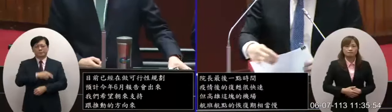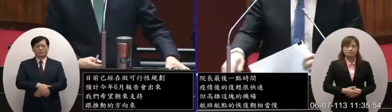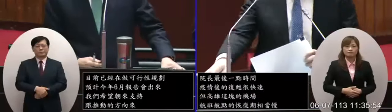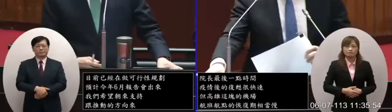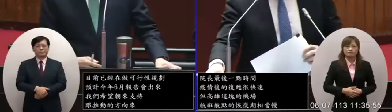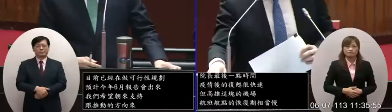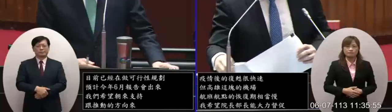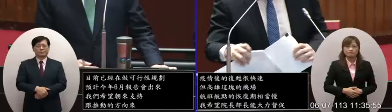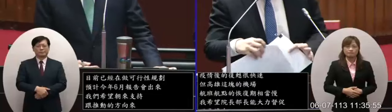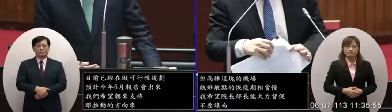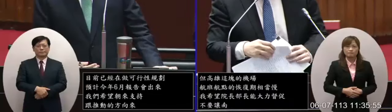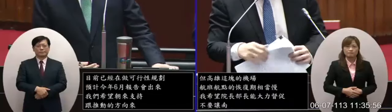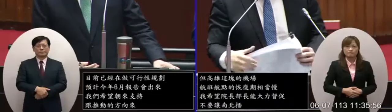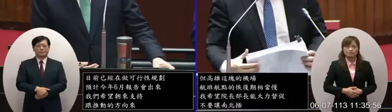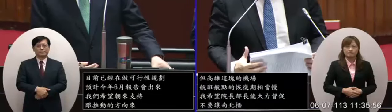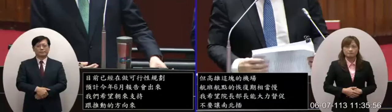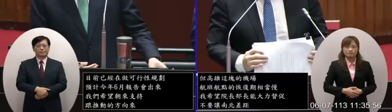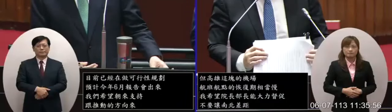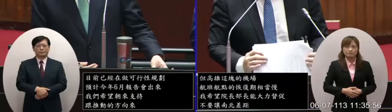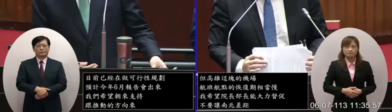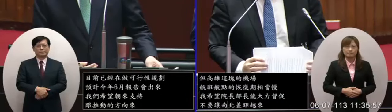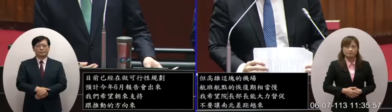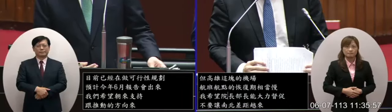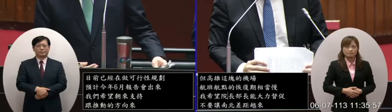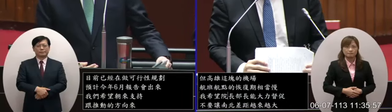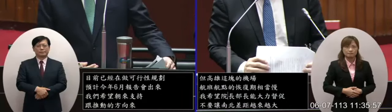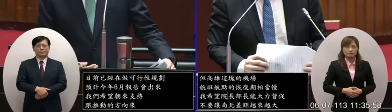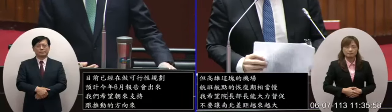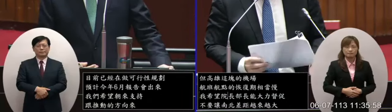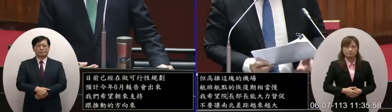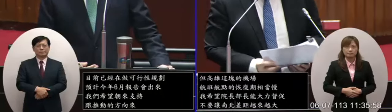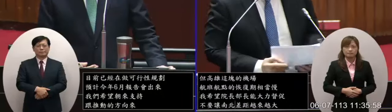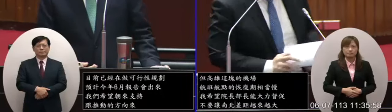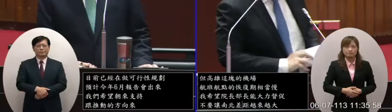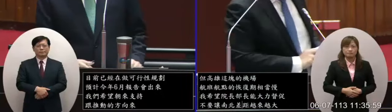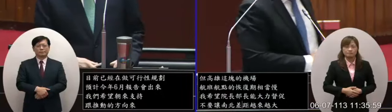好，谢谢。谢谢。